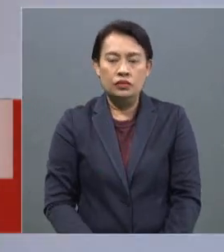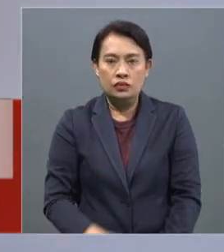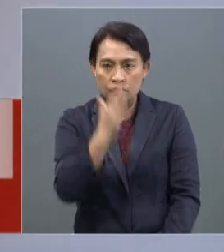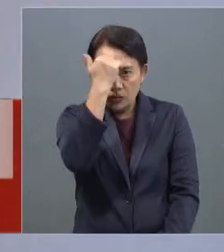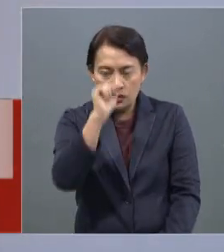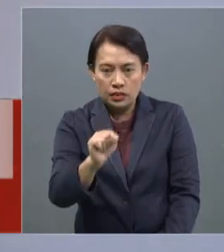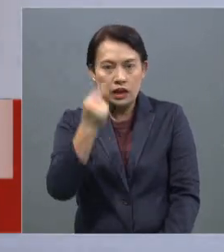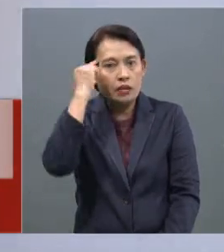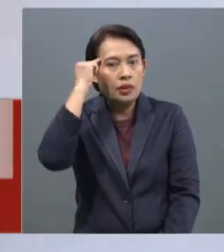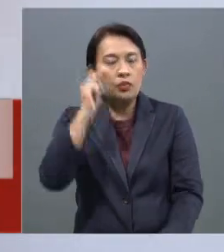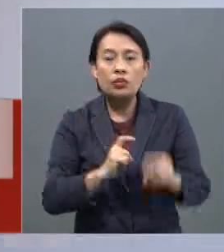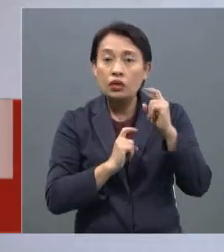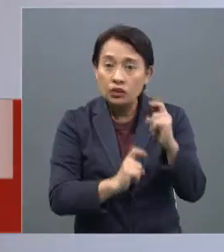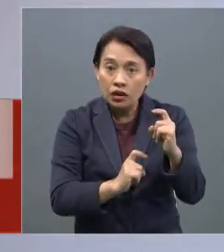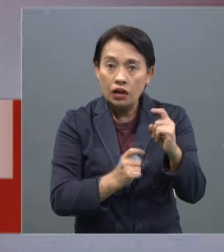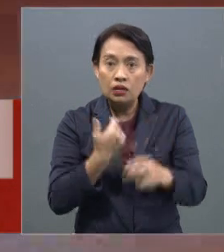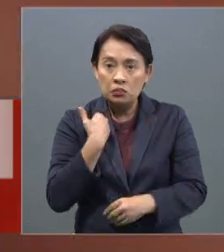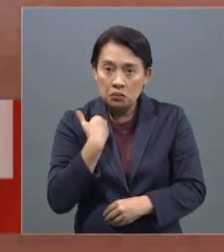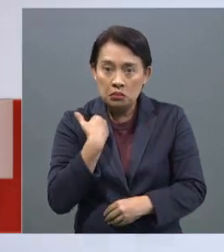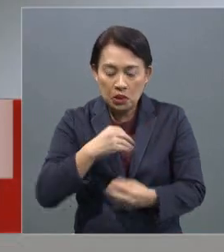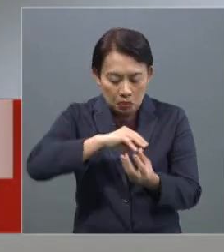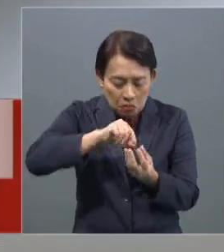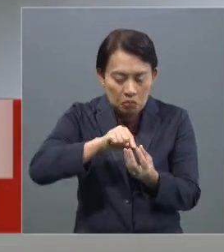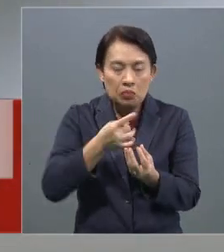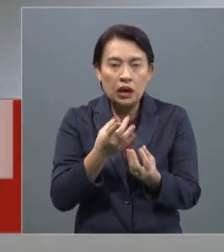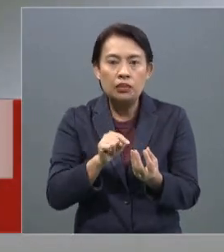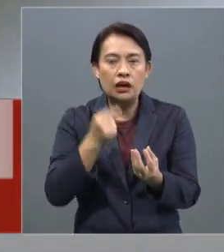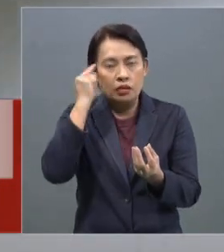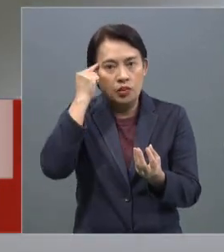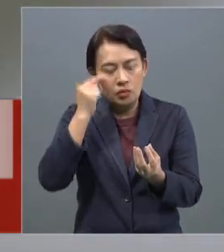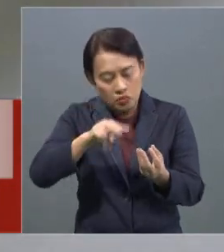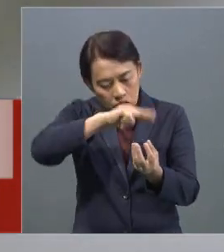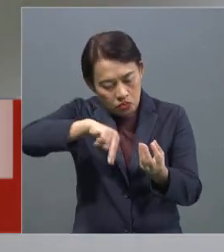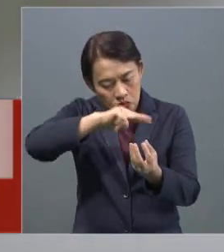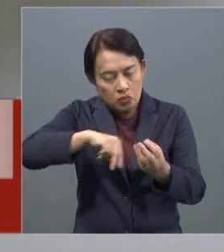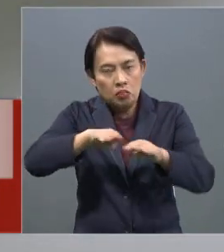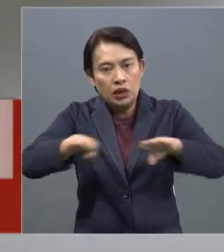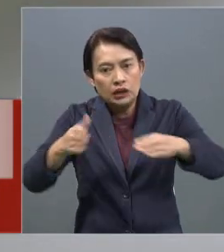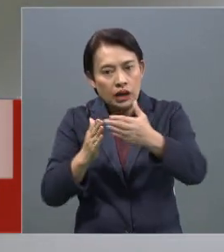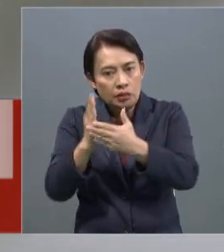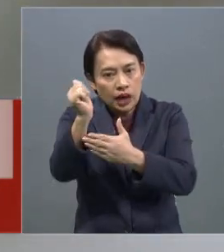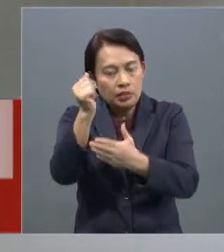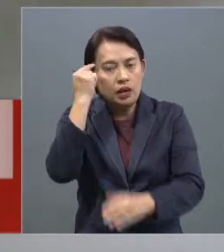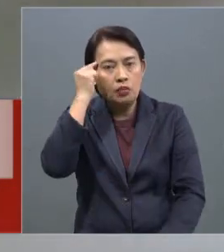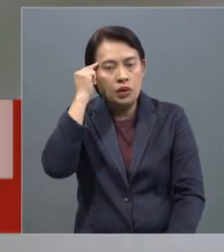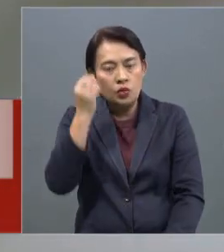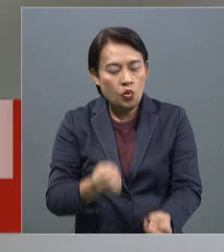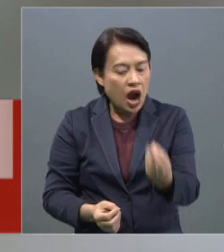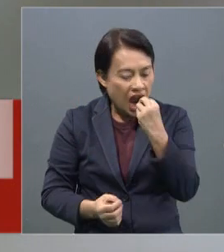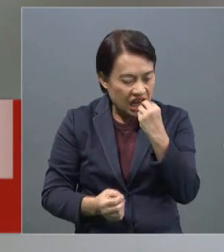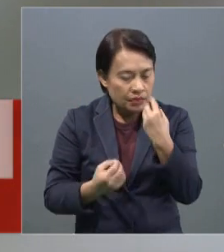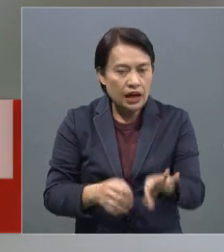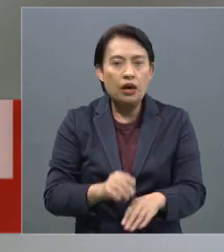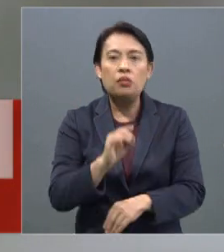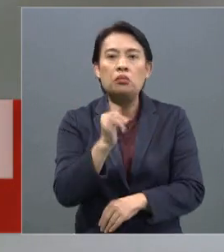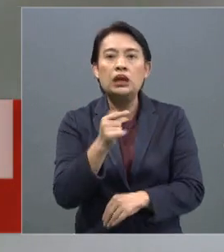มันจะมีอันตรายหรือเปล่าส่วนผสมมีอะไรบ้างผ่านการตรวจรับรองมาตรฐานหรือไม่นะคะกินไปก็อาจจะเกิดอันตรายได้นะ